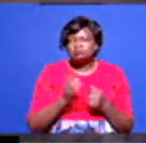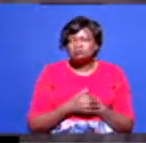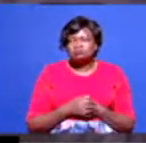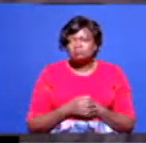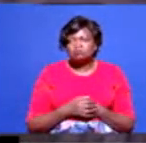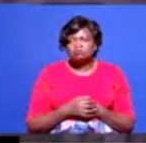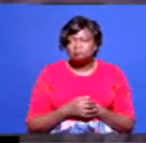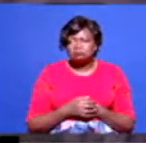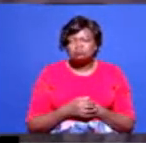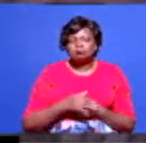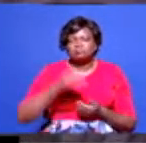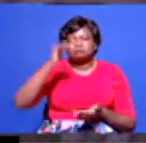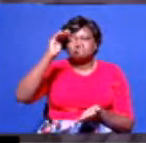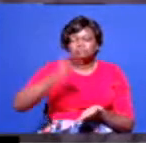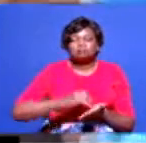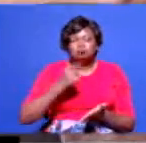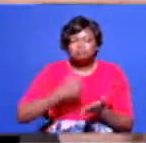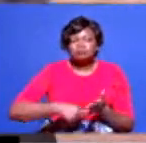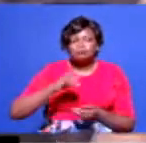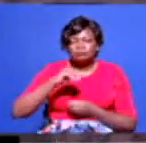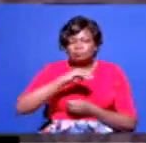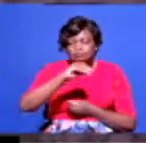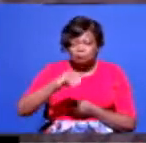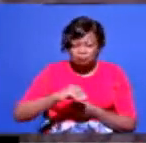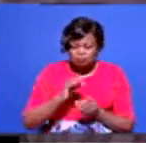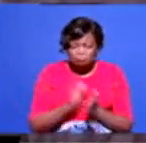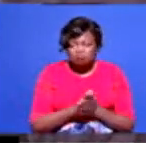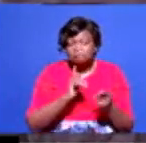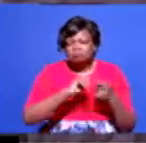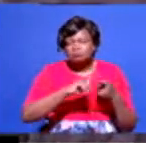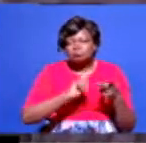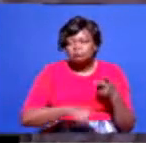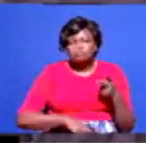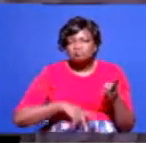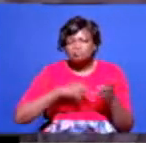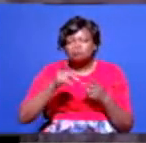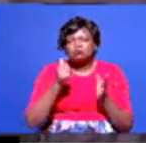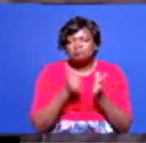the price of fertilizer, and two, he bought our maize